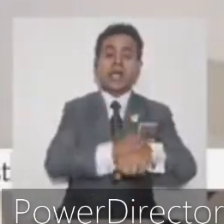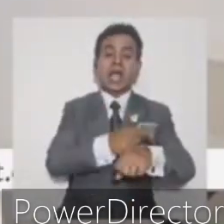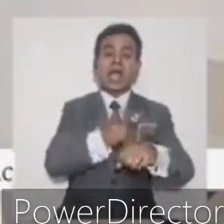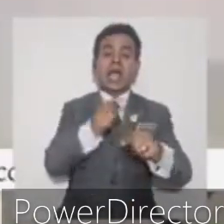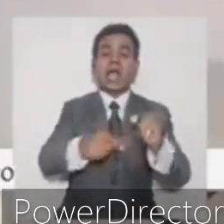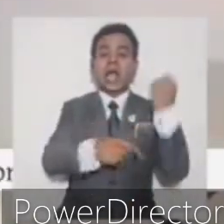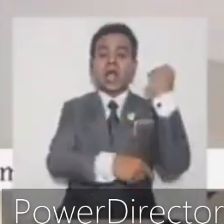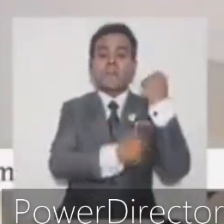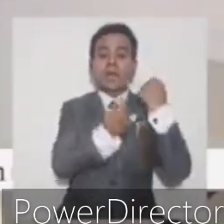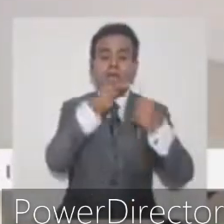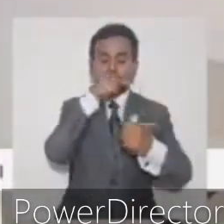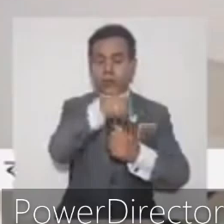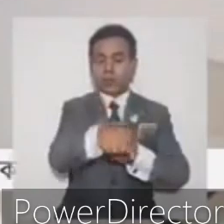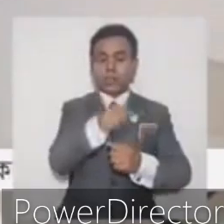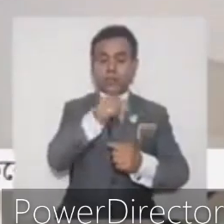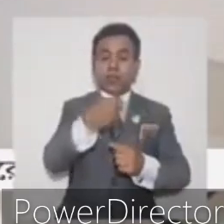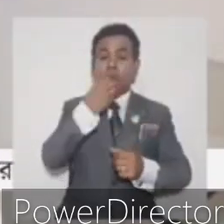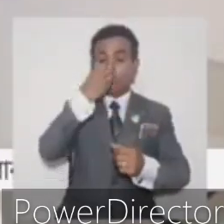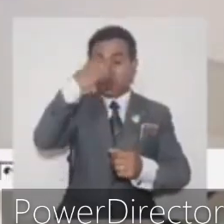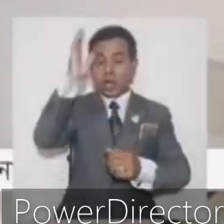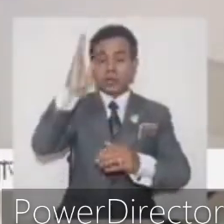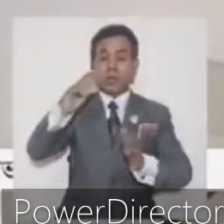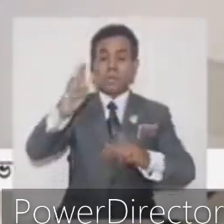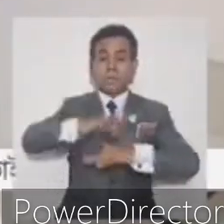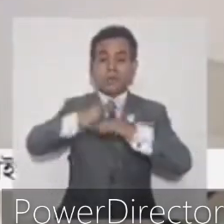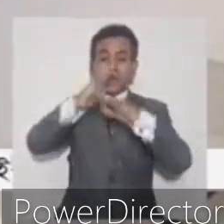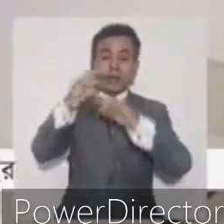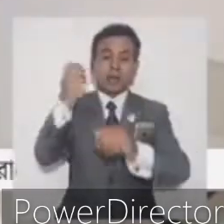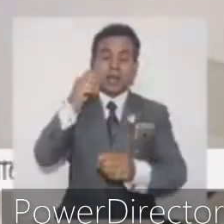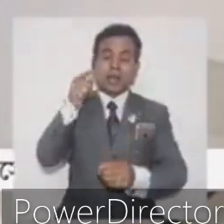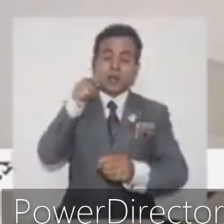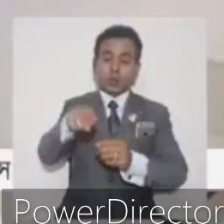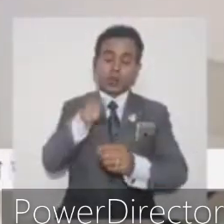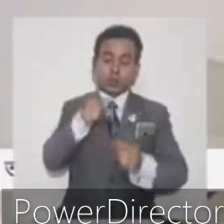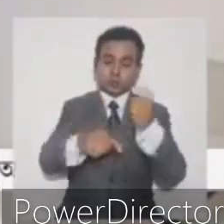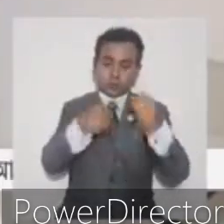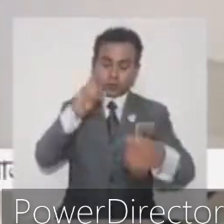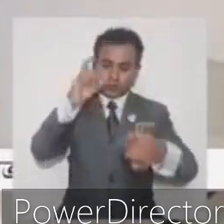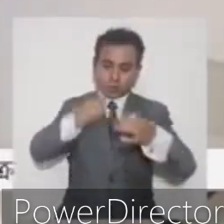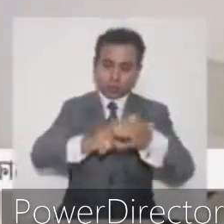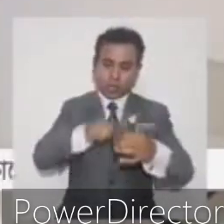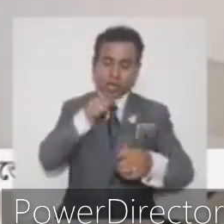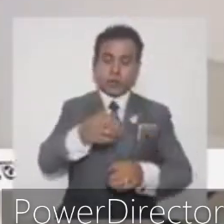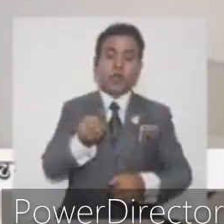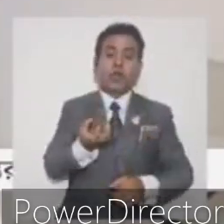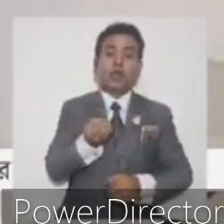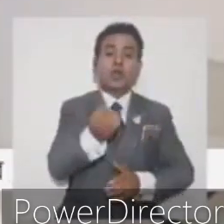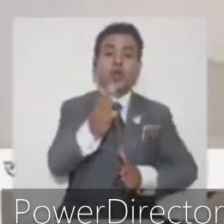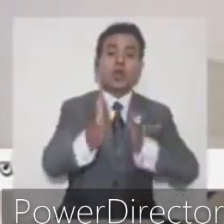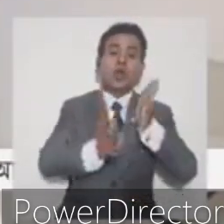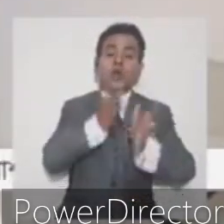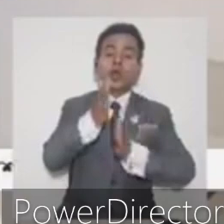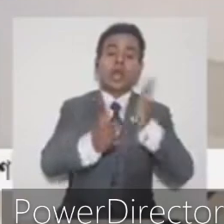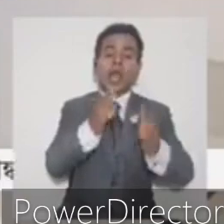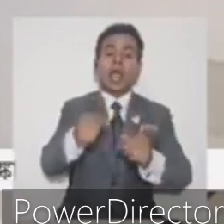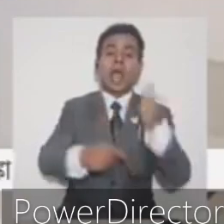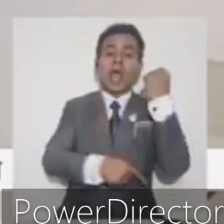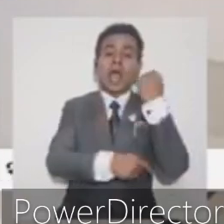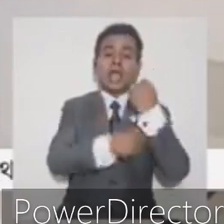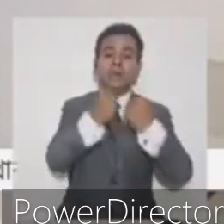হাসপাতালও প্রস্তুত রেখেছি। আমরা সকল বিভাগীয় শহরে 200 বেডের ICU